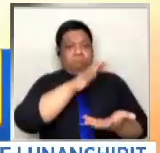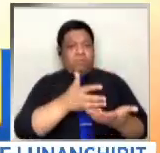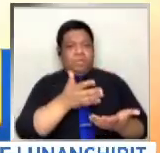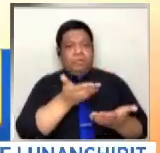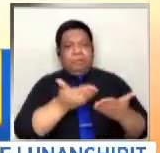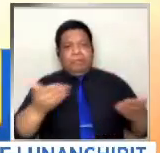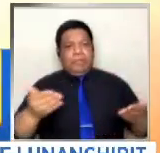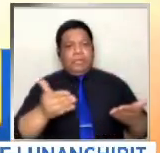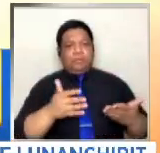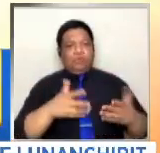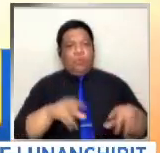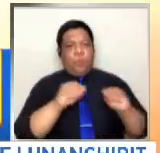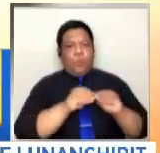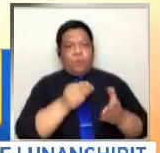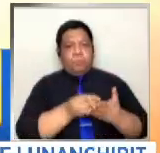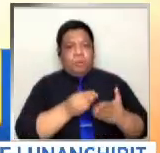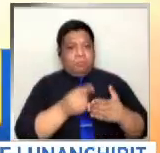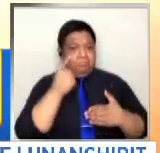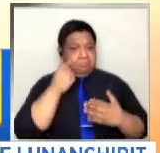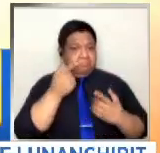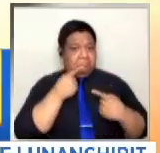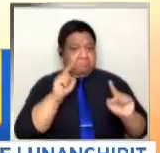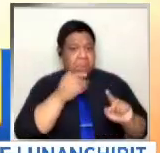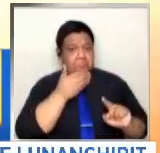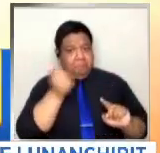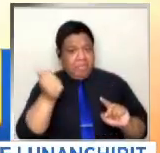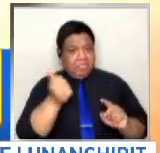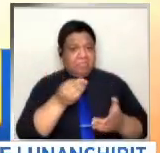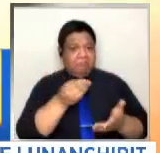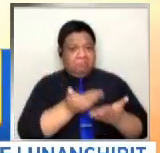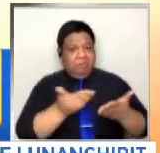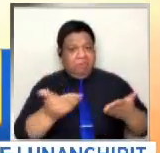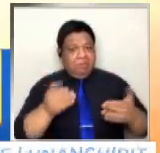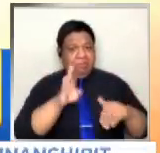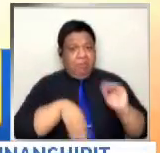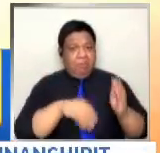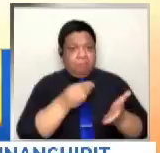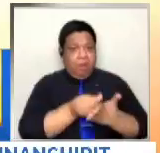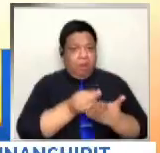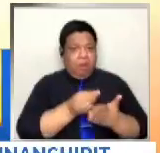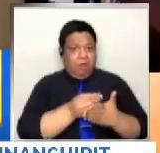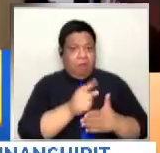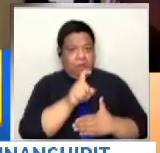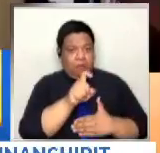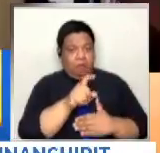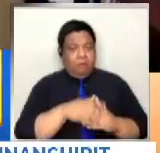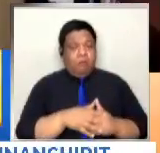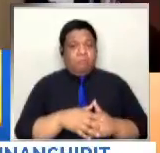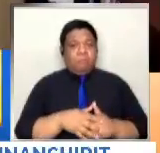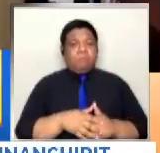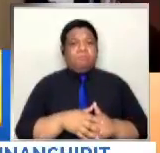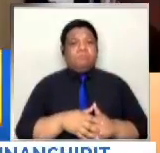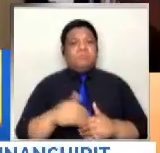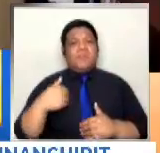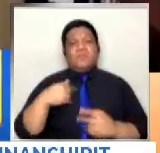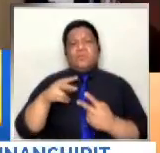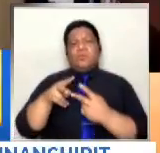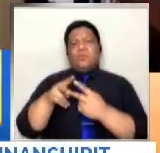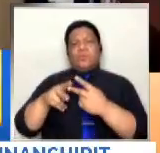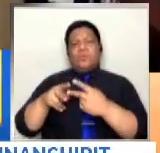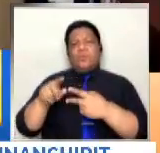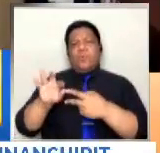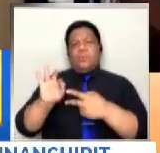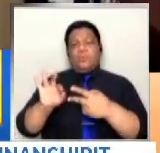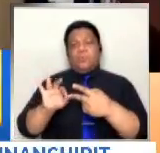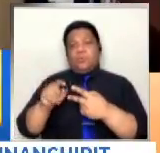sa tingin nyo yung ganito na paraan na in kind na lang instead of in cash. Well, dalawa kasi yung possible options natin, no. The first option